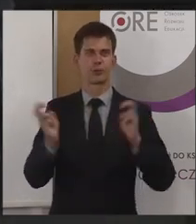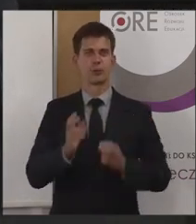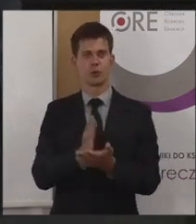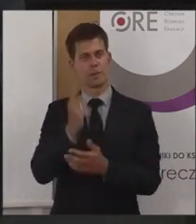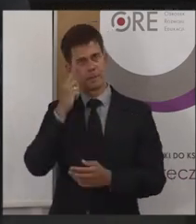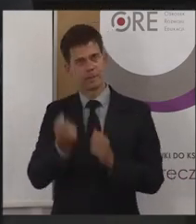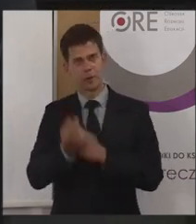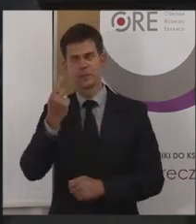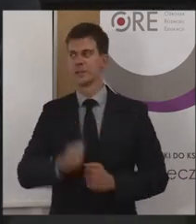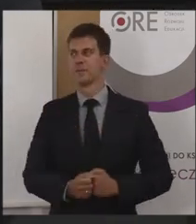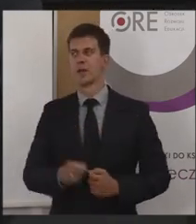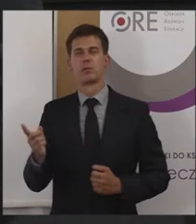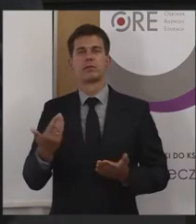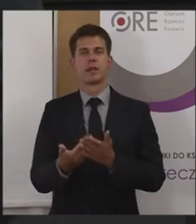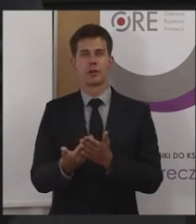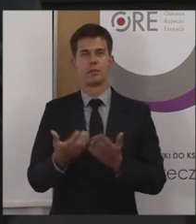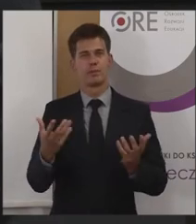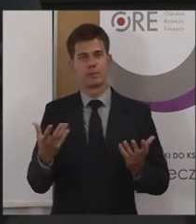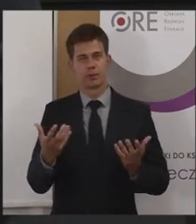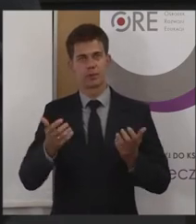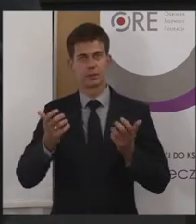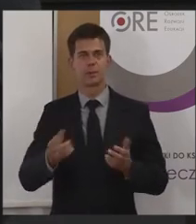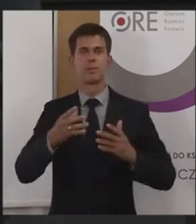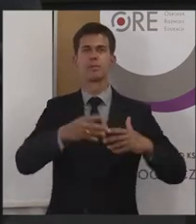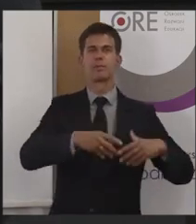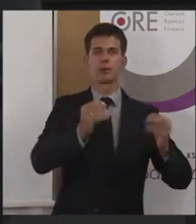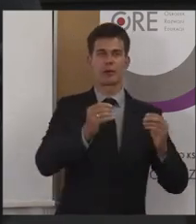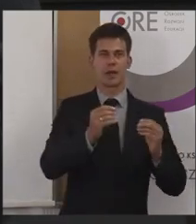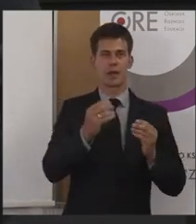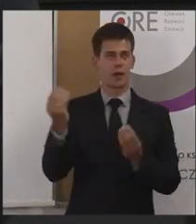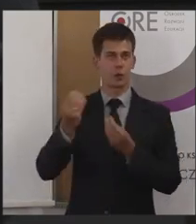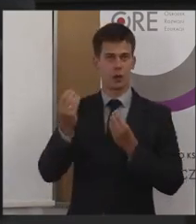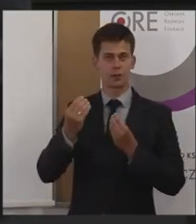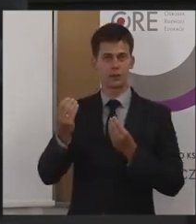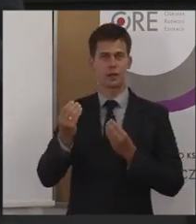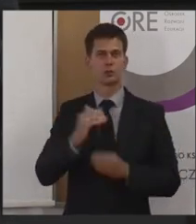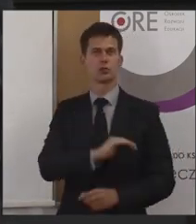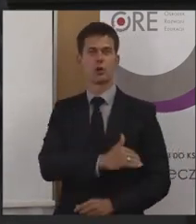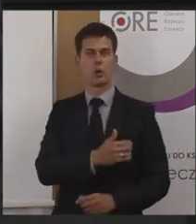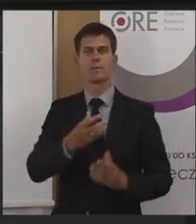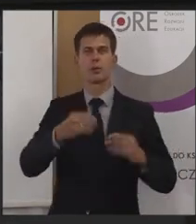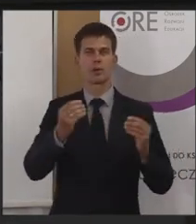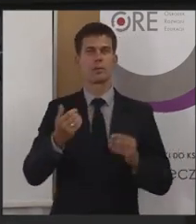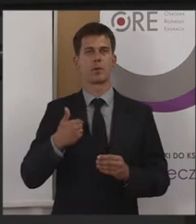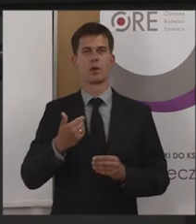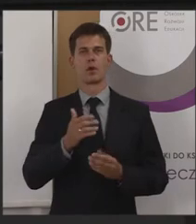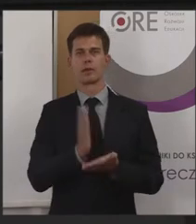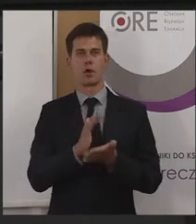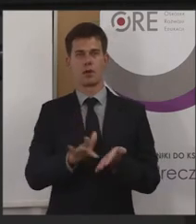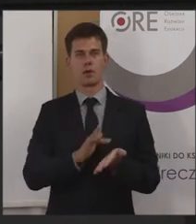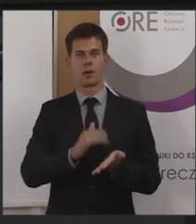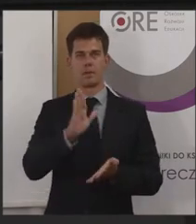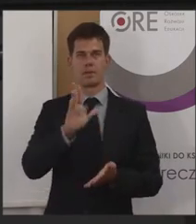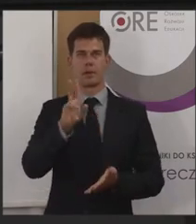ponieważ od samego początku edukacji szkolnej posługiwałem się pismem Braille'a.